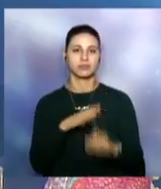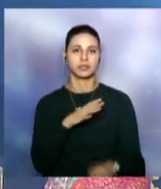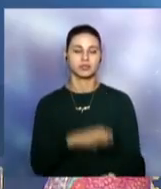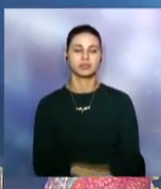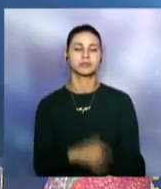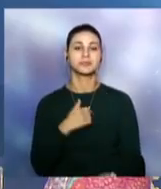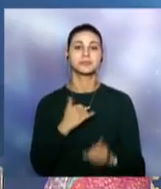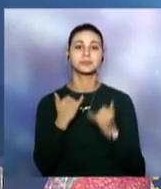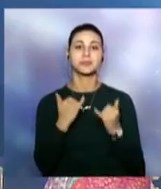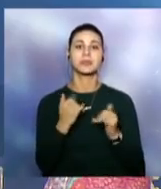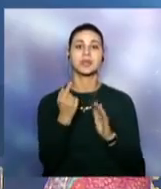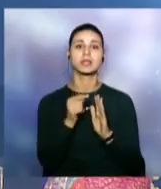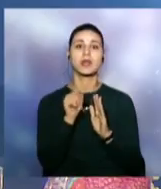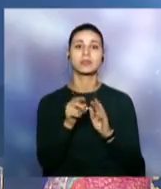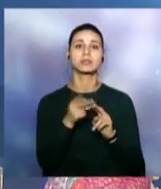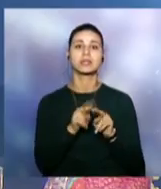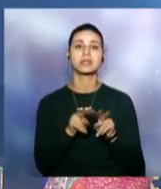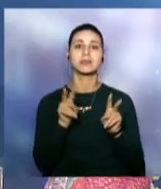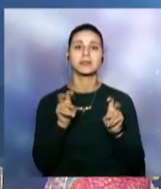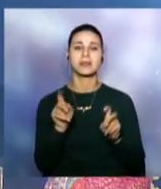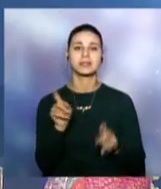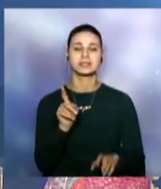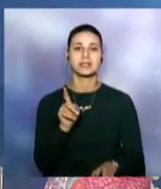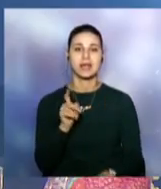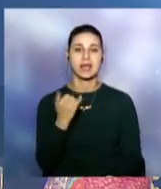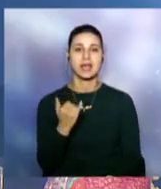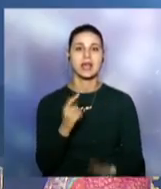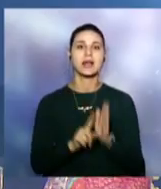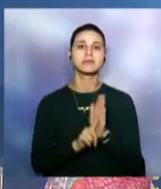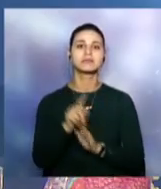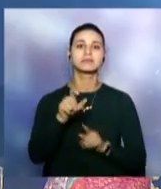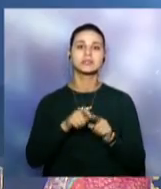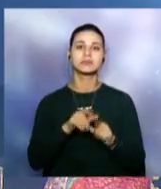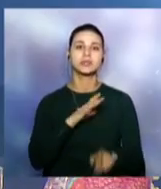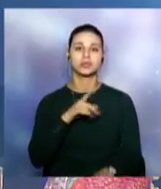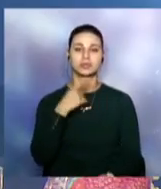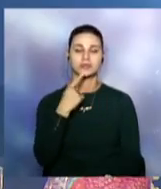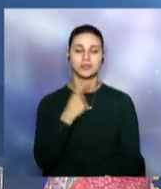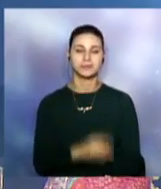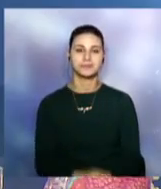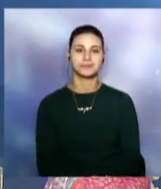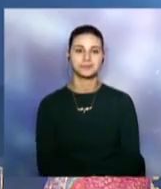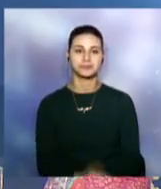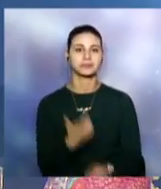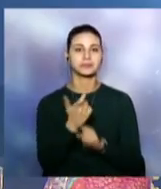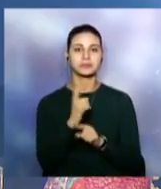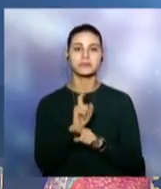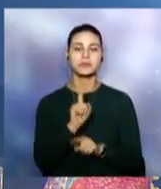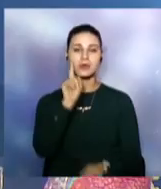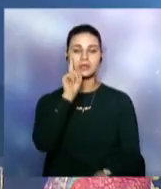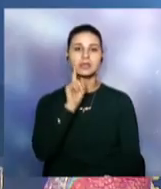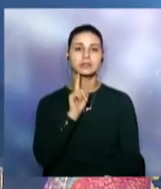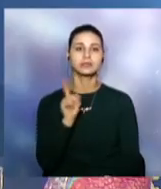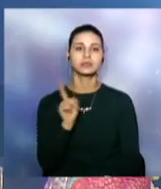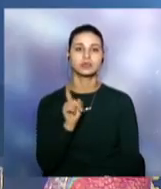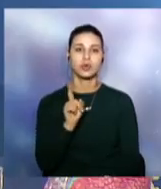მე დაუბრუნდები იმ თემას, რაზედაც თქვენ შესავალში ბრძანეთ. ძალიან სასიამოვნოა,